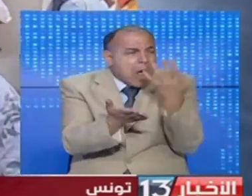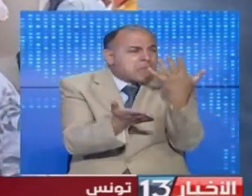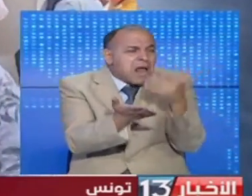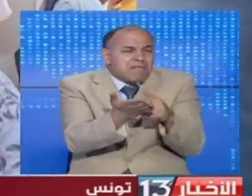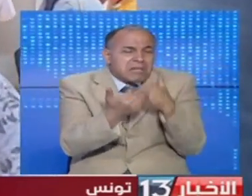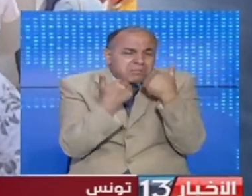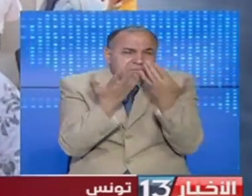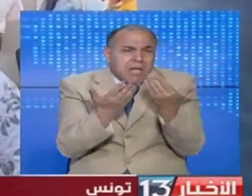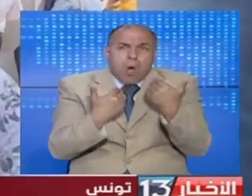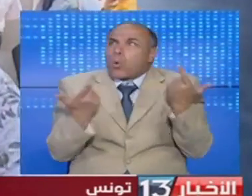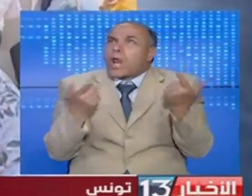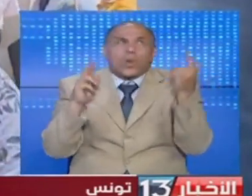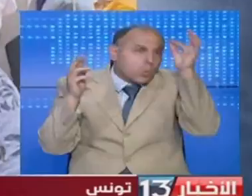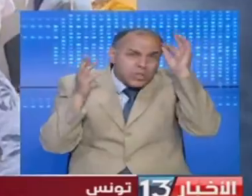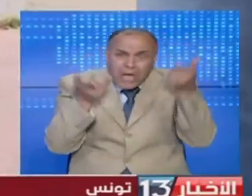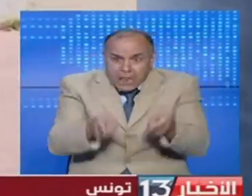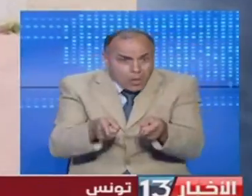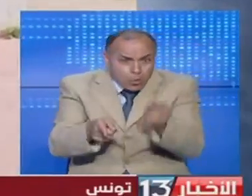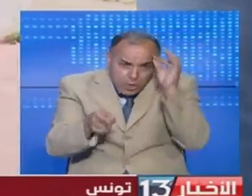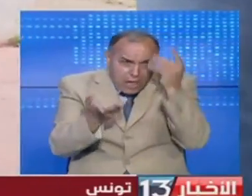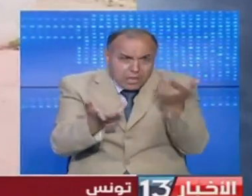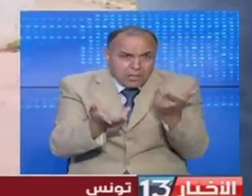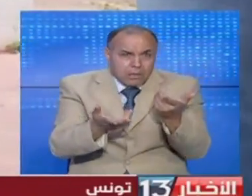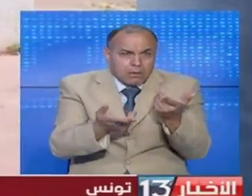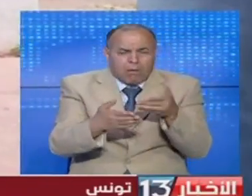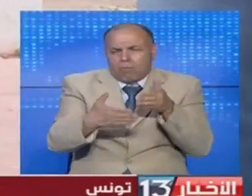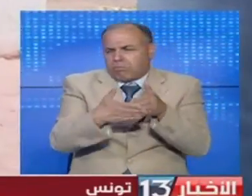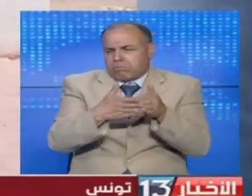العامه احنا فينا التعطيل